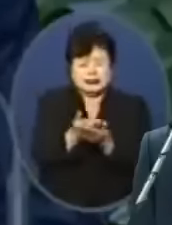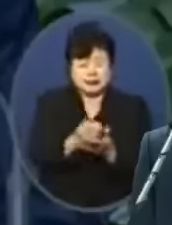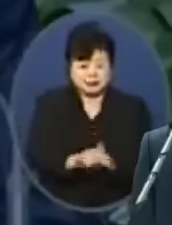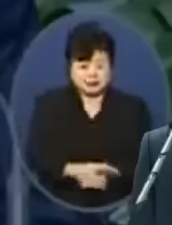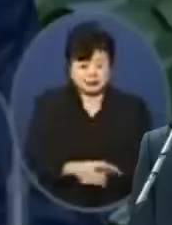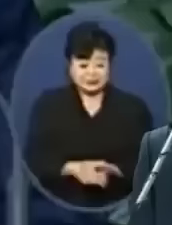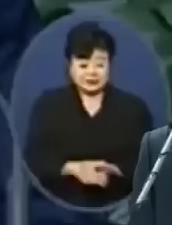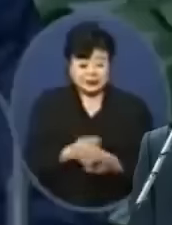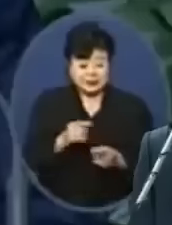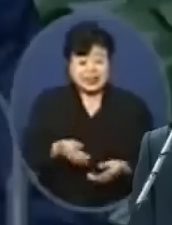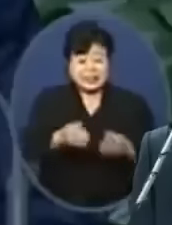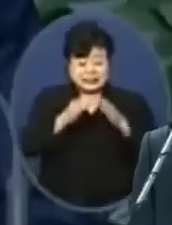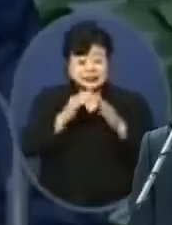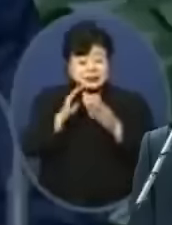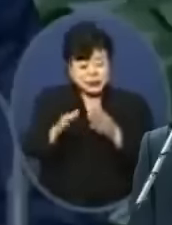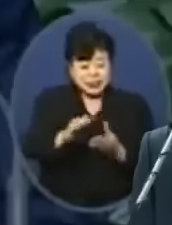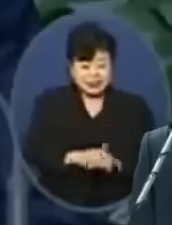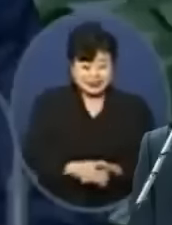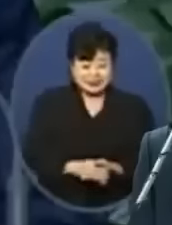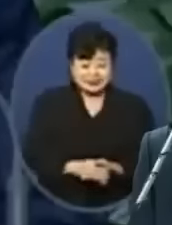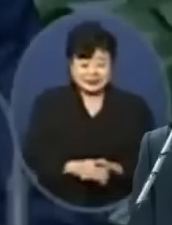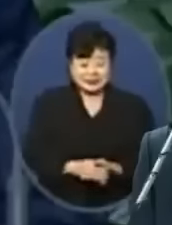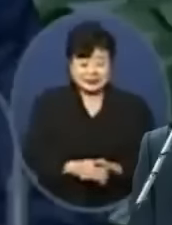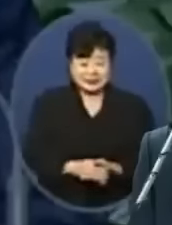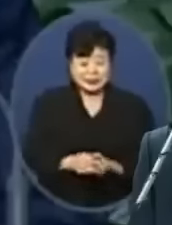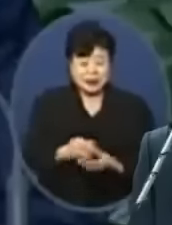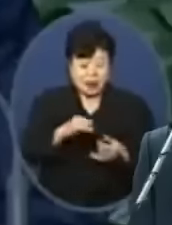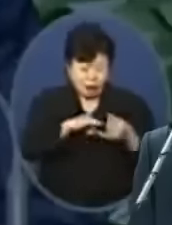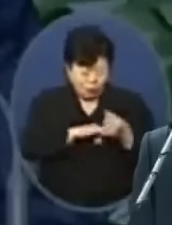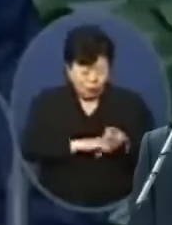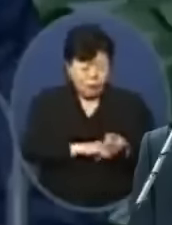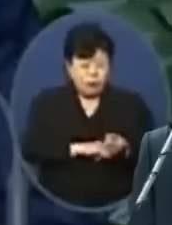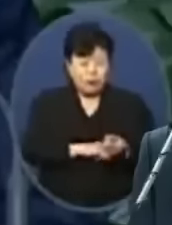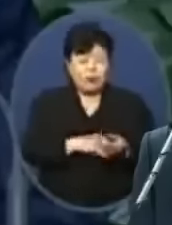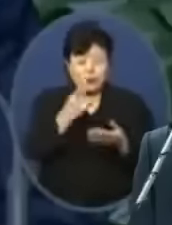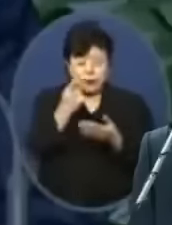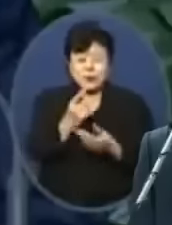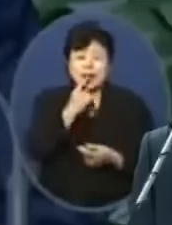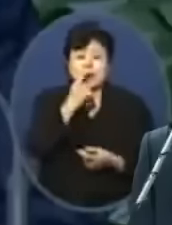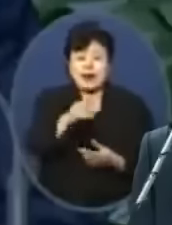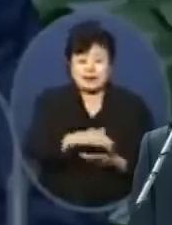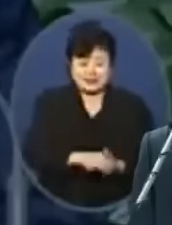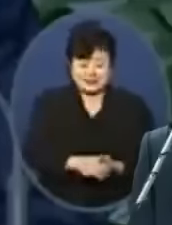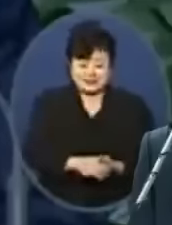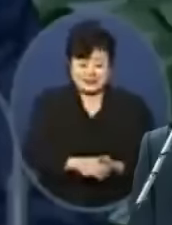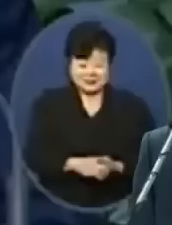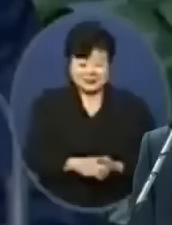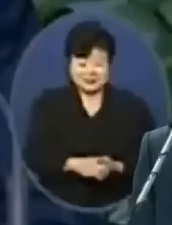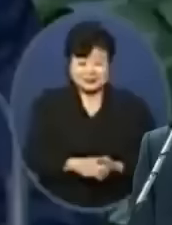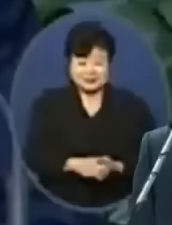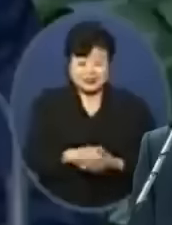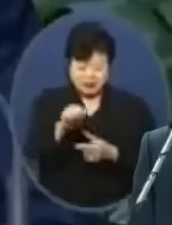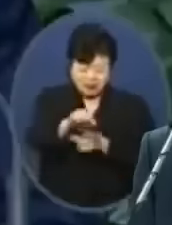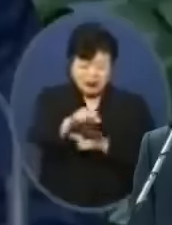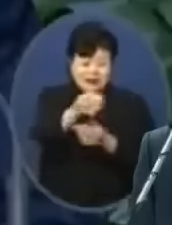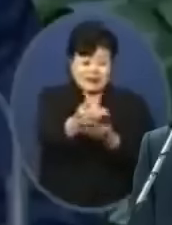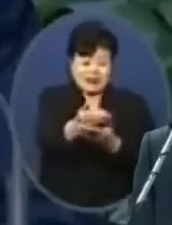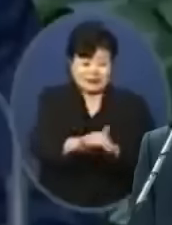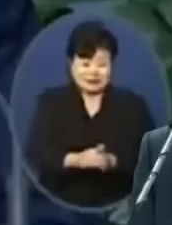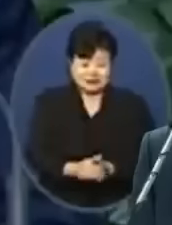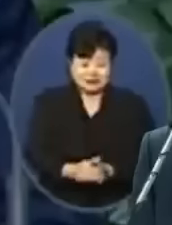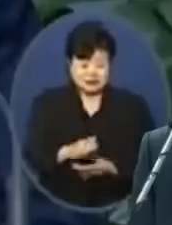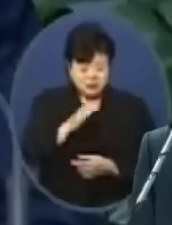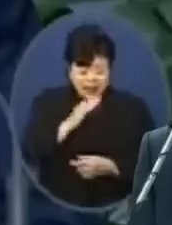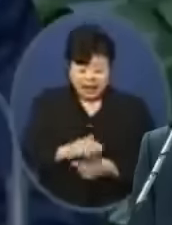내가 교회만 다 짓고 난 다음에는 틀림없이 이곳에 올 테니까 기회 주십시오.